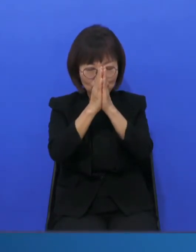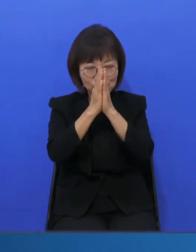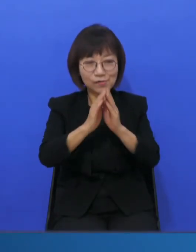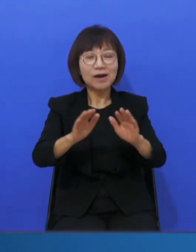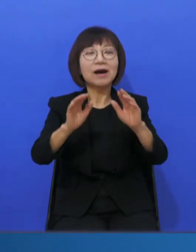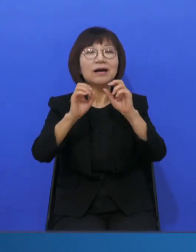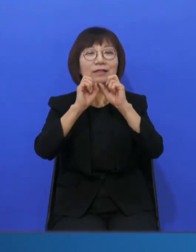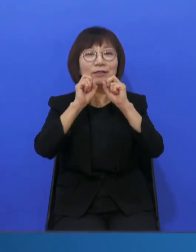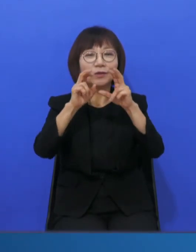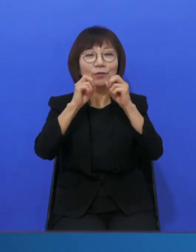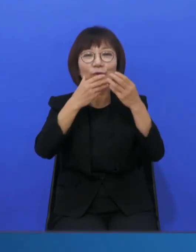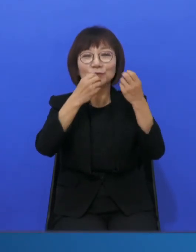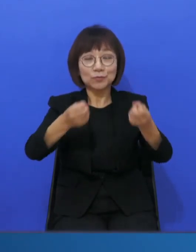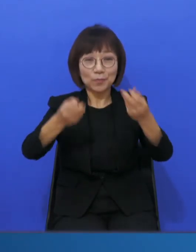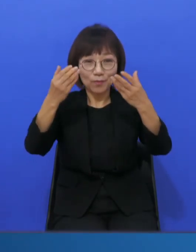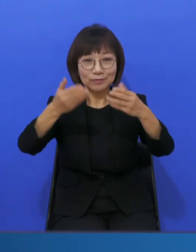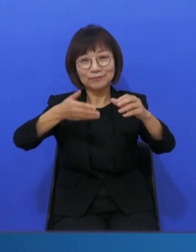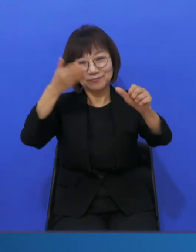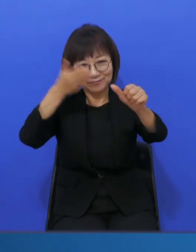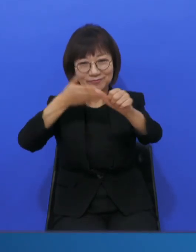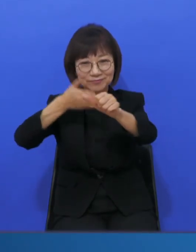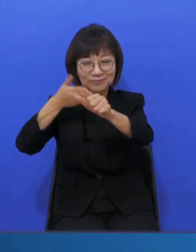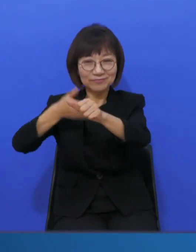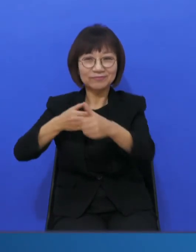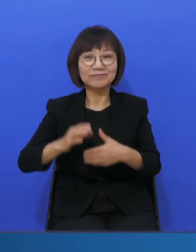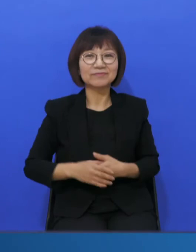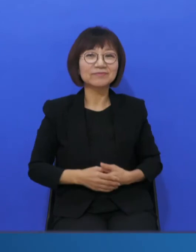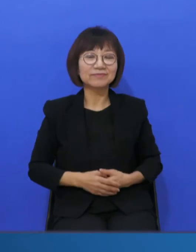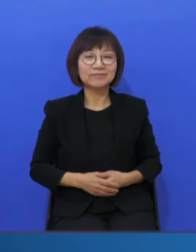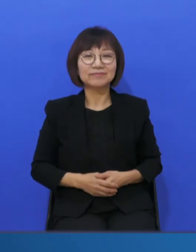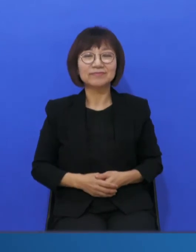선교의 축복 누리기.